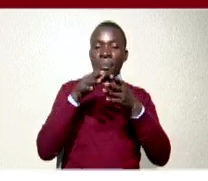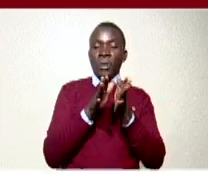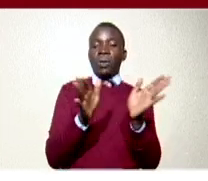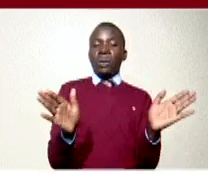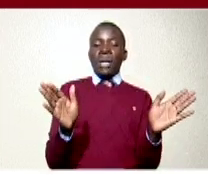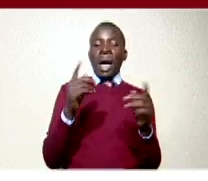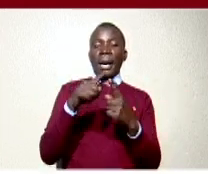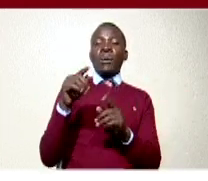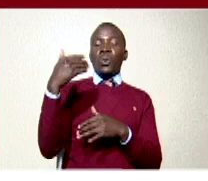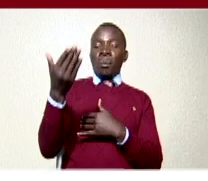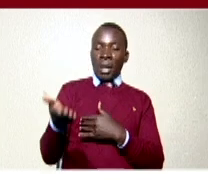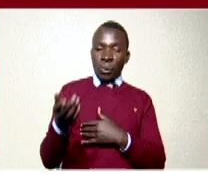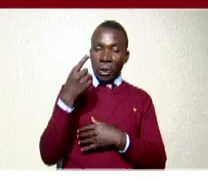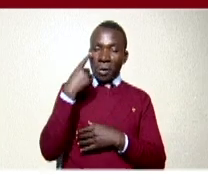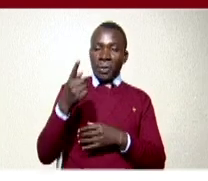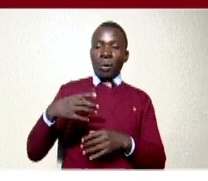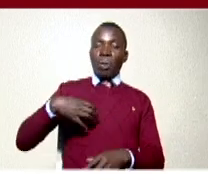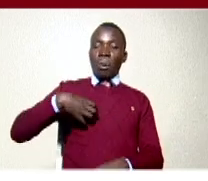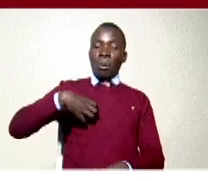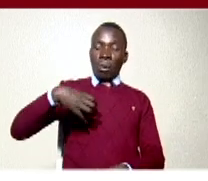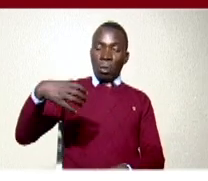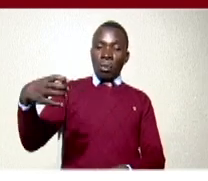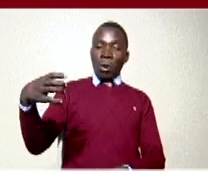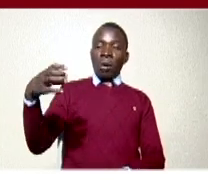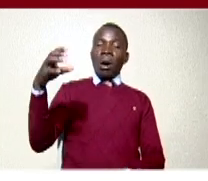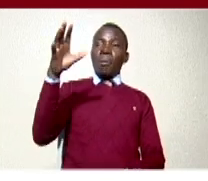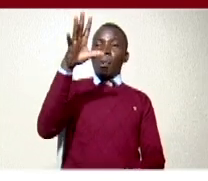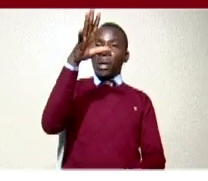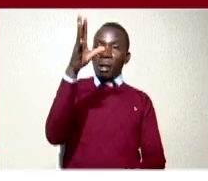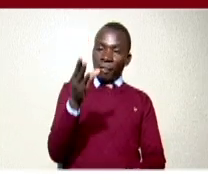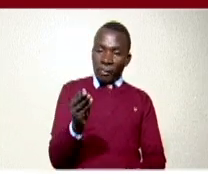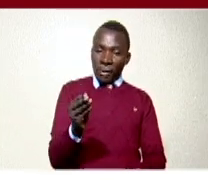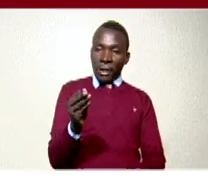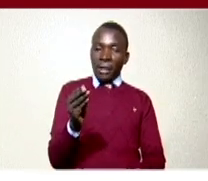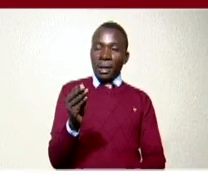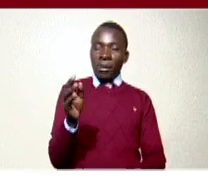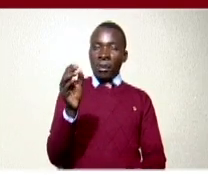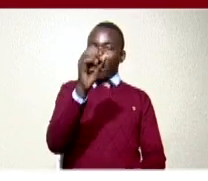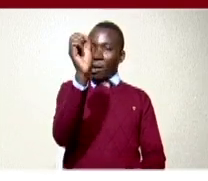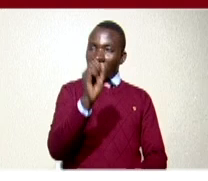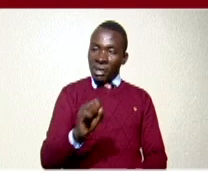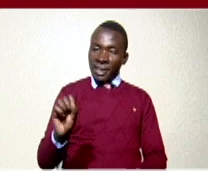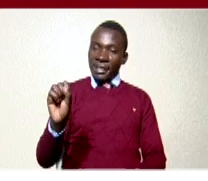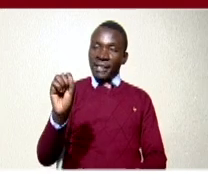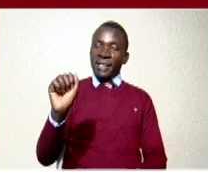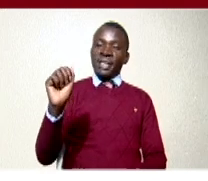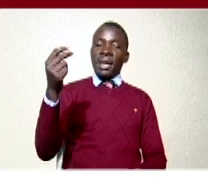rusange hanyuma noneho turebye ubukungu bwo muri Afrika yo munsi y'ubutayu bwa Sahara